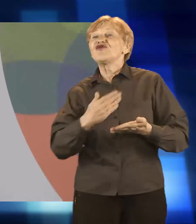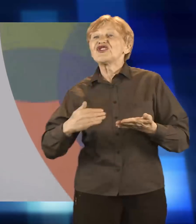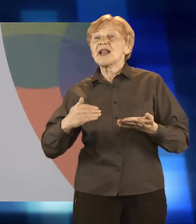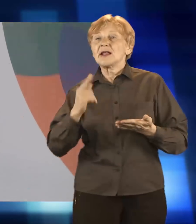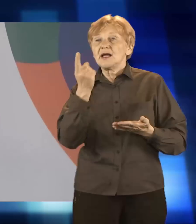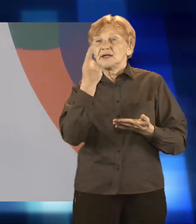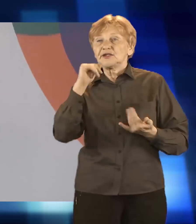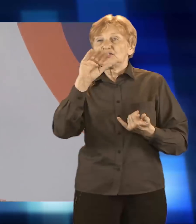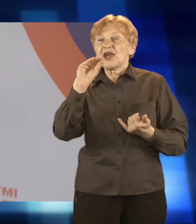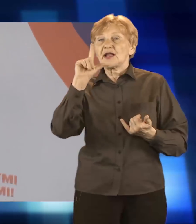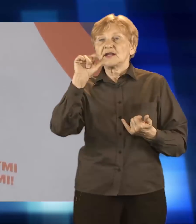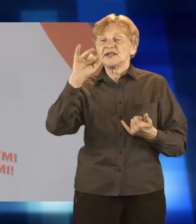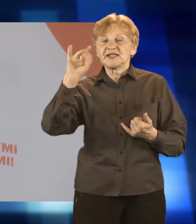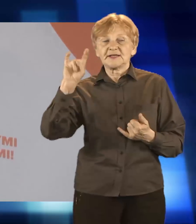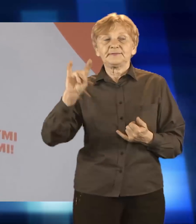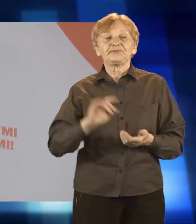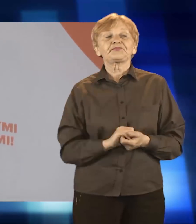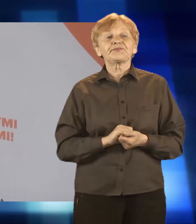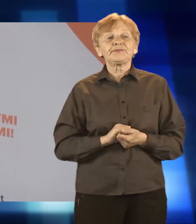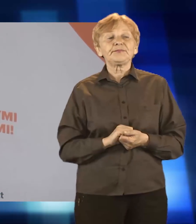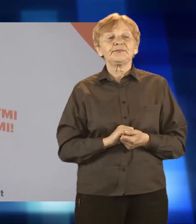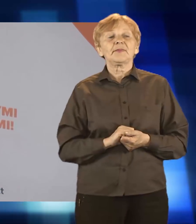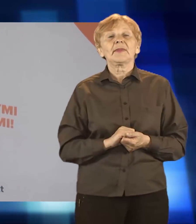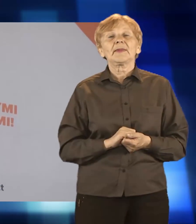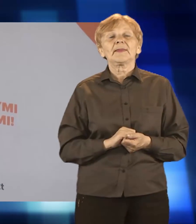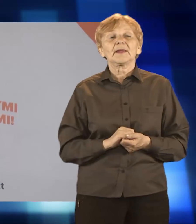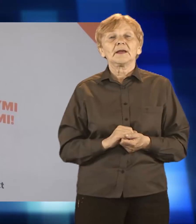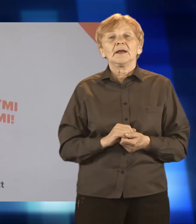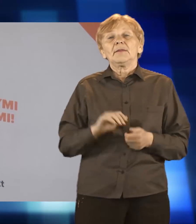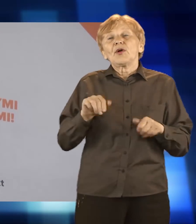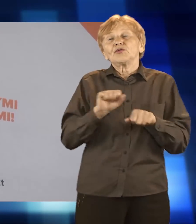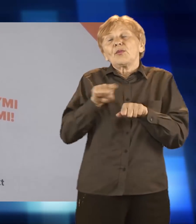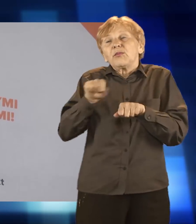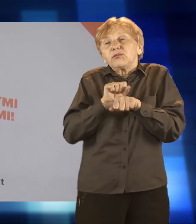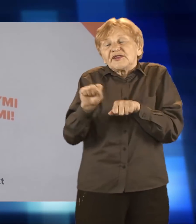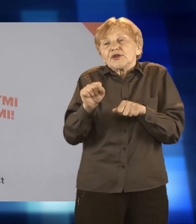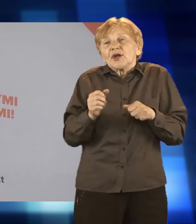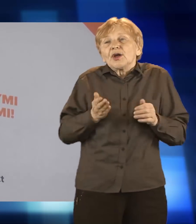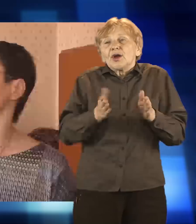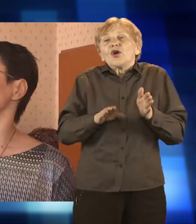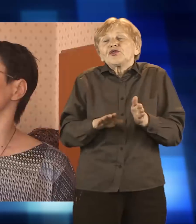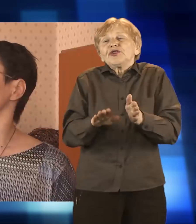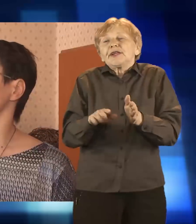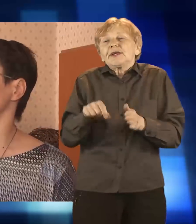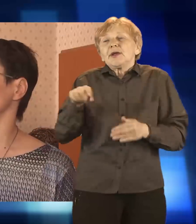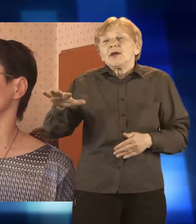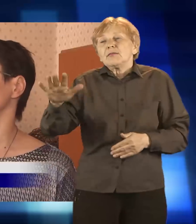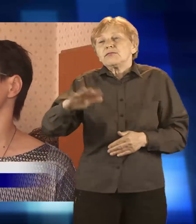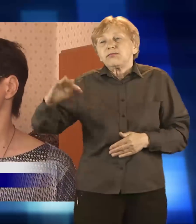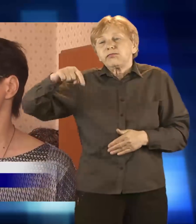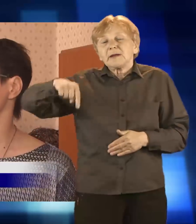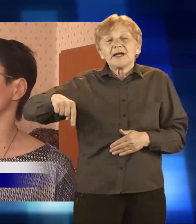propozycje, których spektrum w tej edycji jest jeszcze szersze niż dotychczas. Mogą być to też chodniki, jakieś place